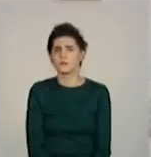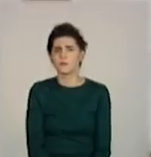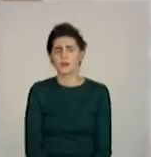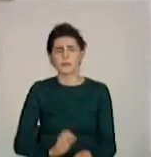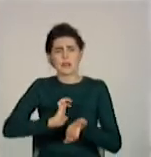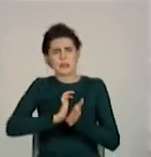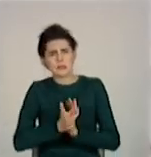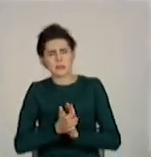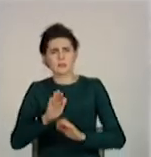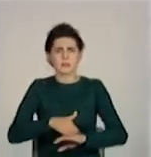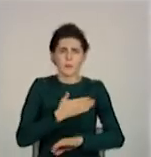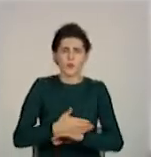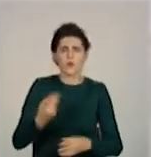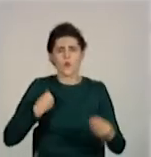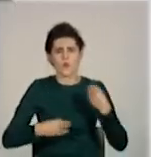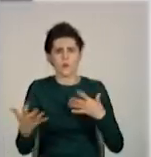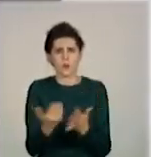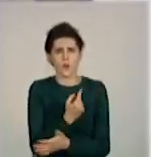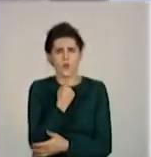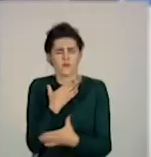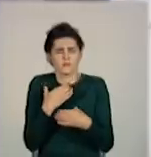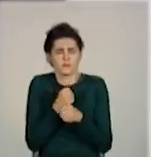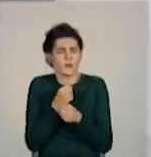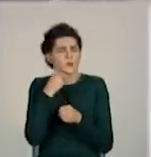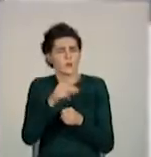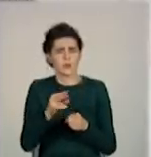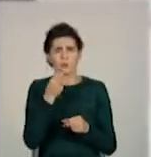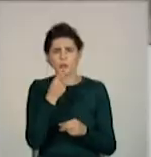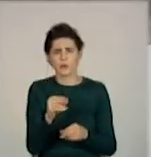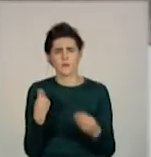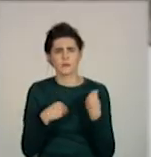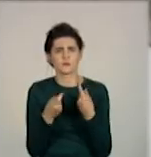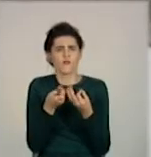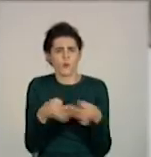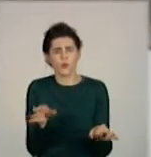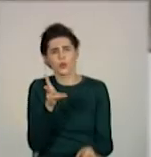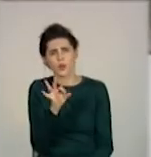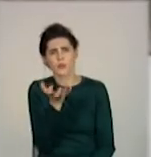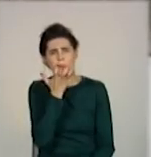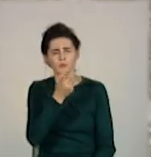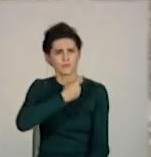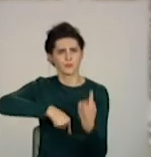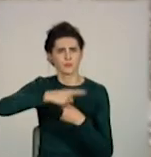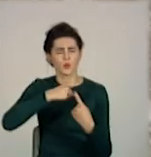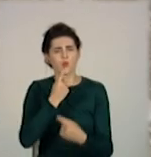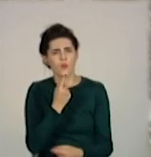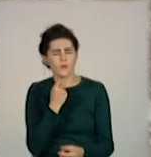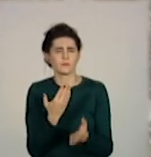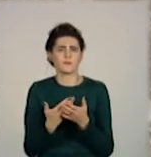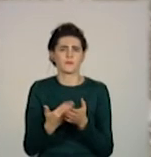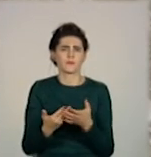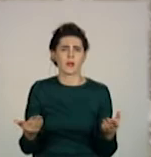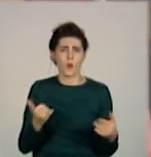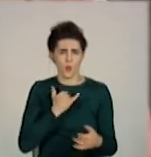Тісний одяг чи взуття знижують кровообіг, отже є ризик швидше змерзнути. За такої негоди підвести може і транспорт. У Антона